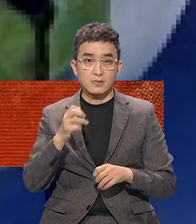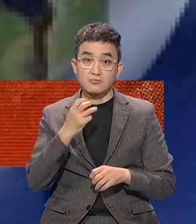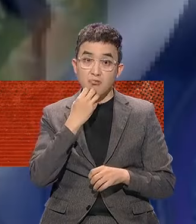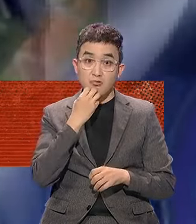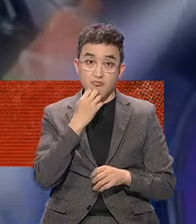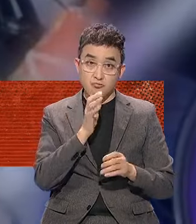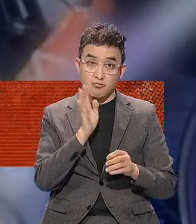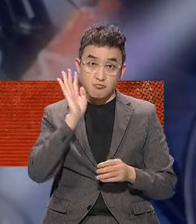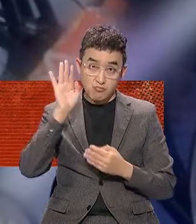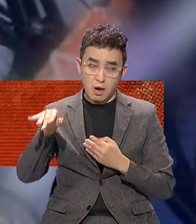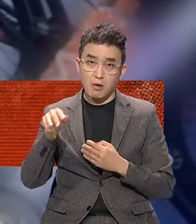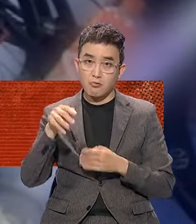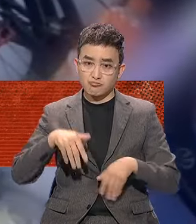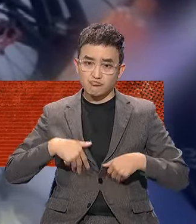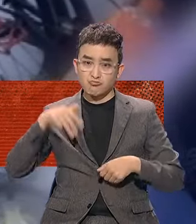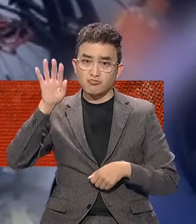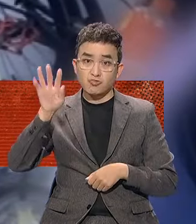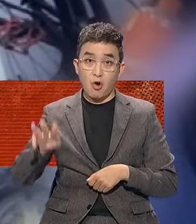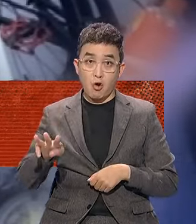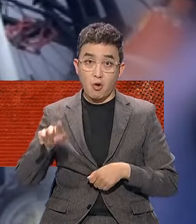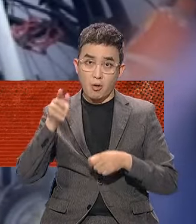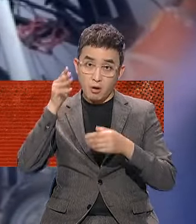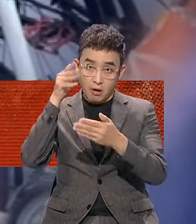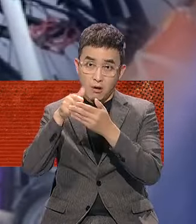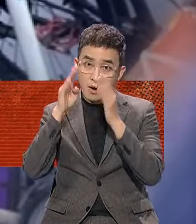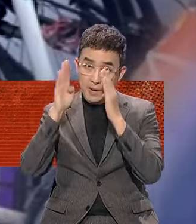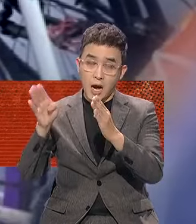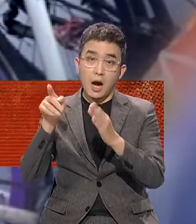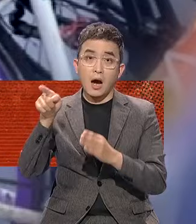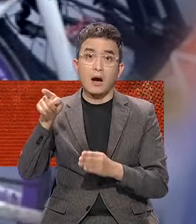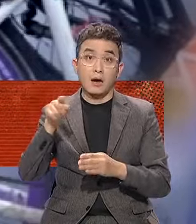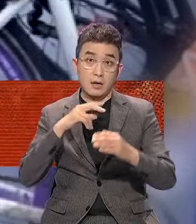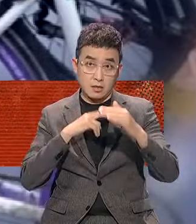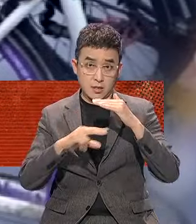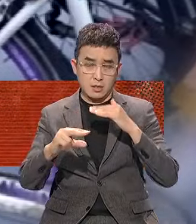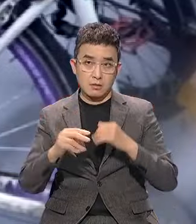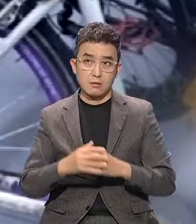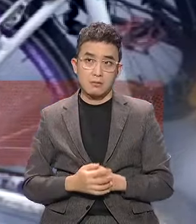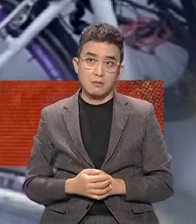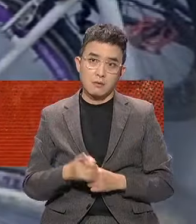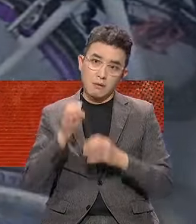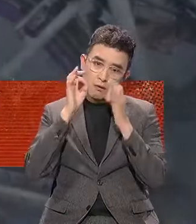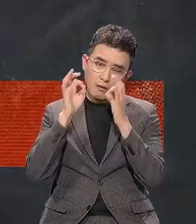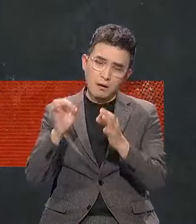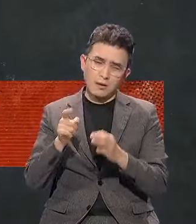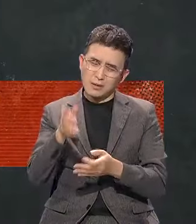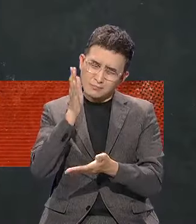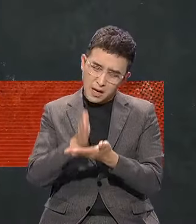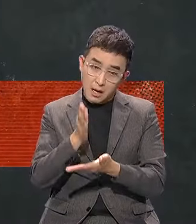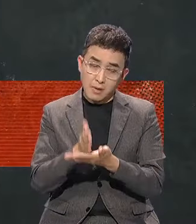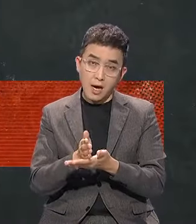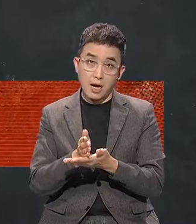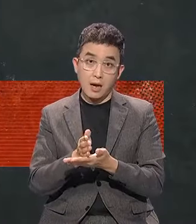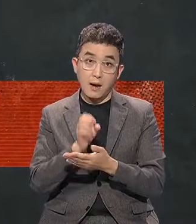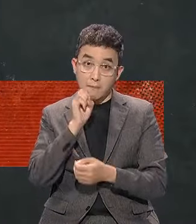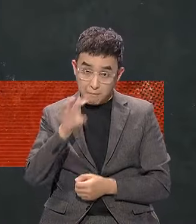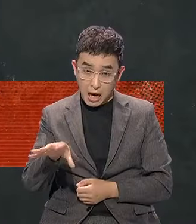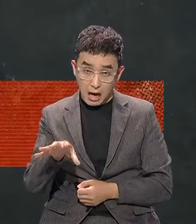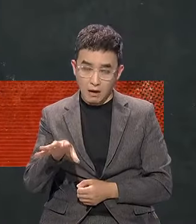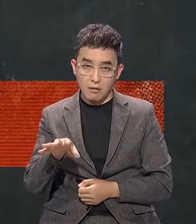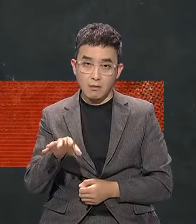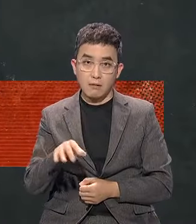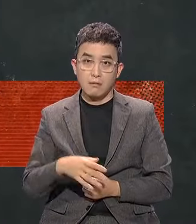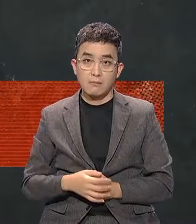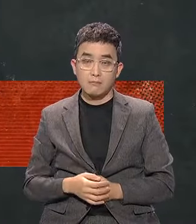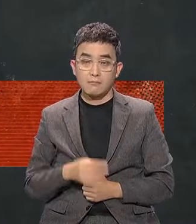그래서 그 많은 사람들이 있는데 저렇게 되니까이 재보자 가서 여기서 이러시면 안 됩니다라고 얘기를 했음에도 불구하고